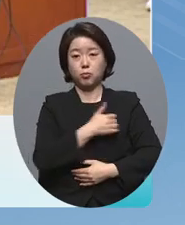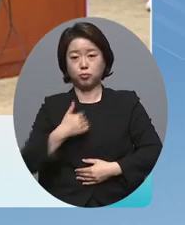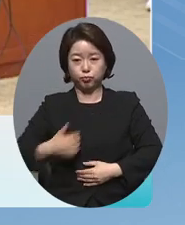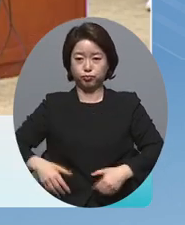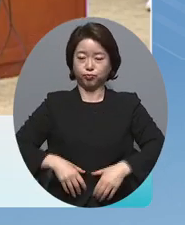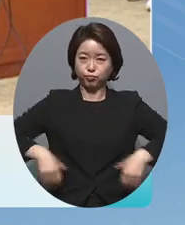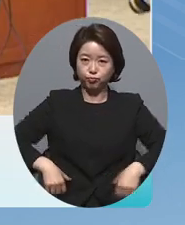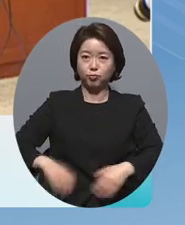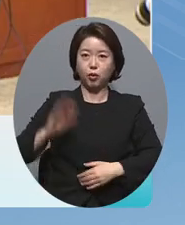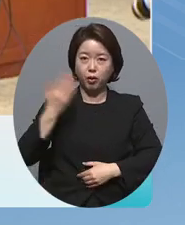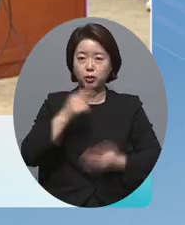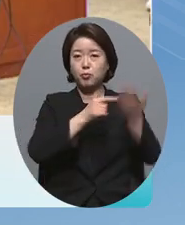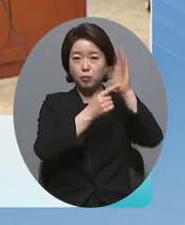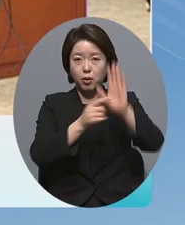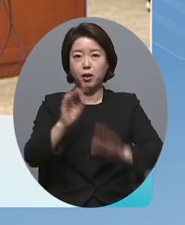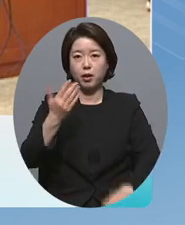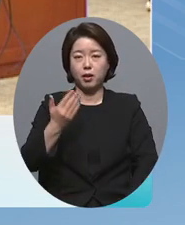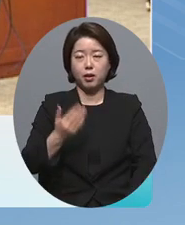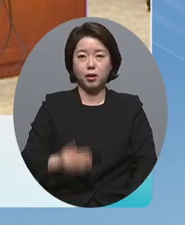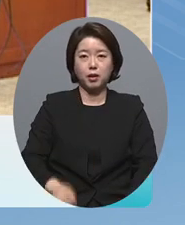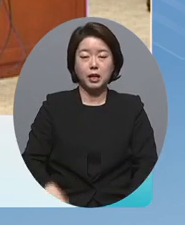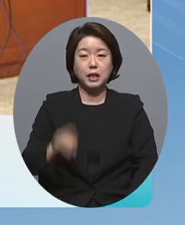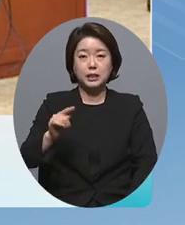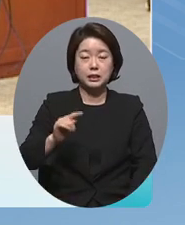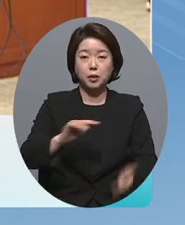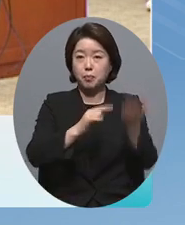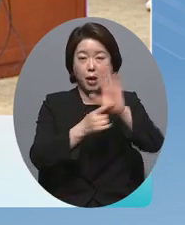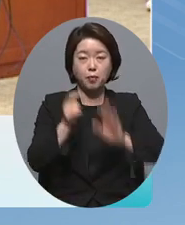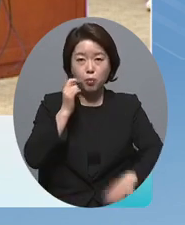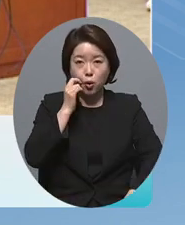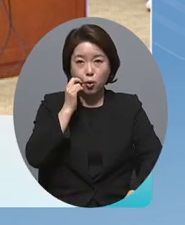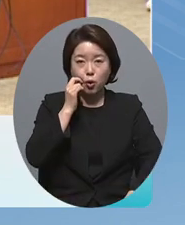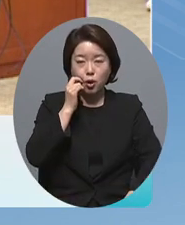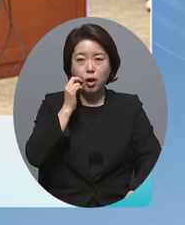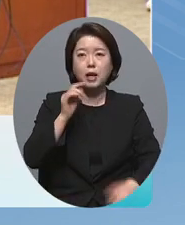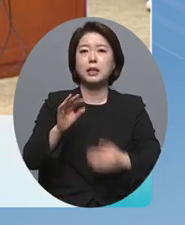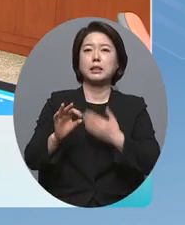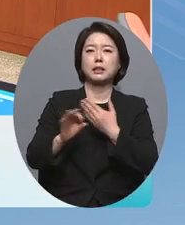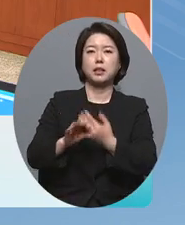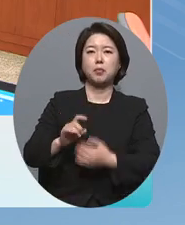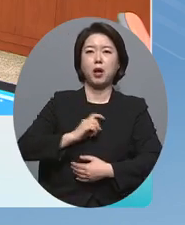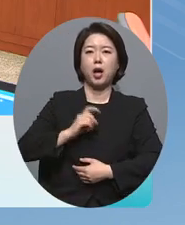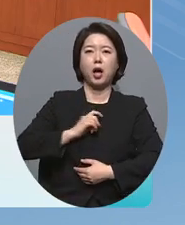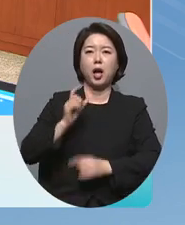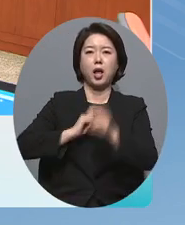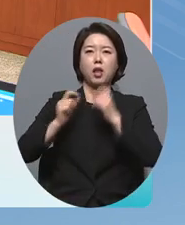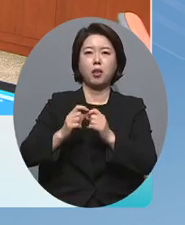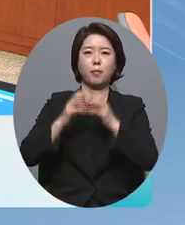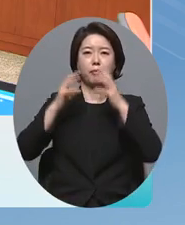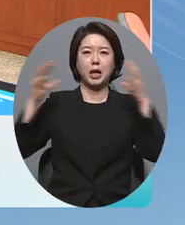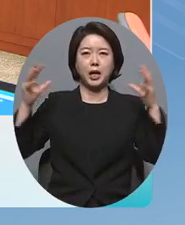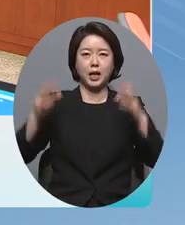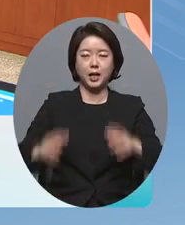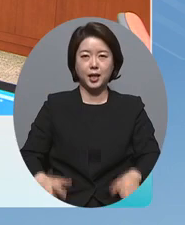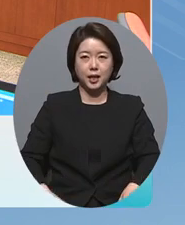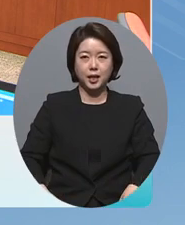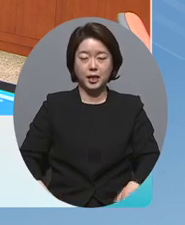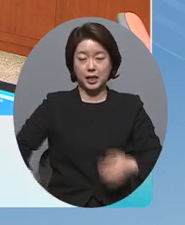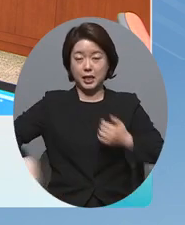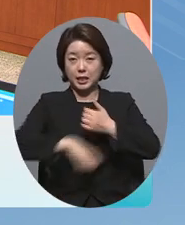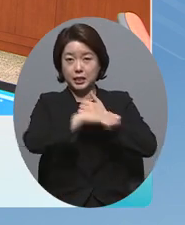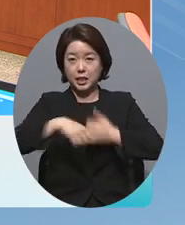하면 밝히면 되는 건데 그런 것들을 못 밝힌다라고 하면 의혹이 제기될 수 있는 것이죠. 예를 들어서 그